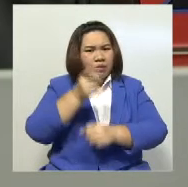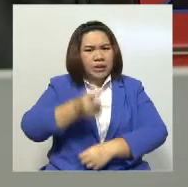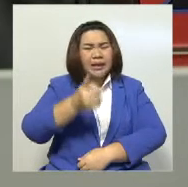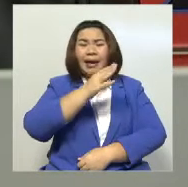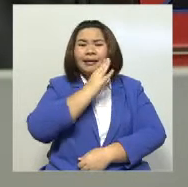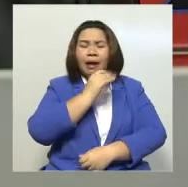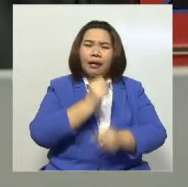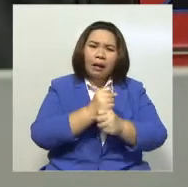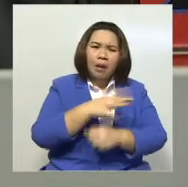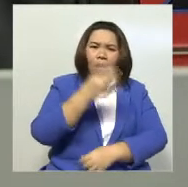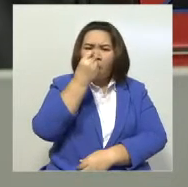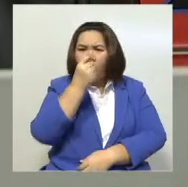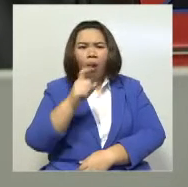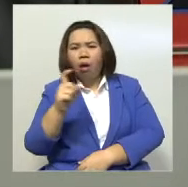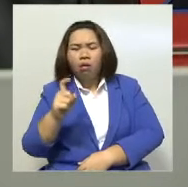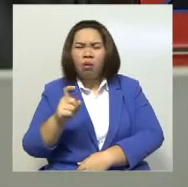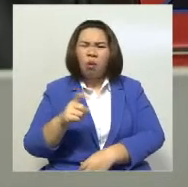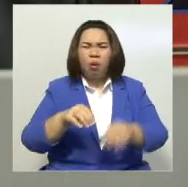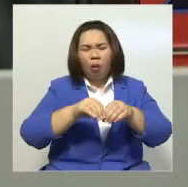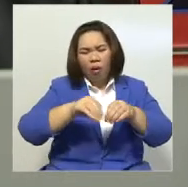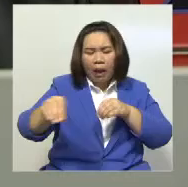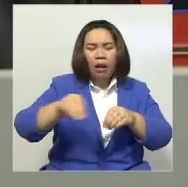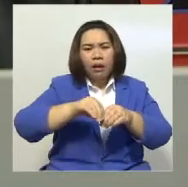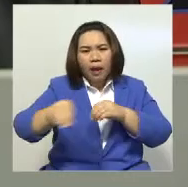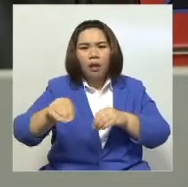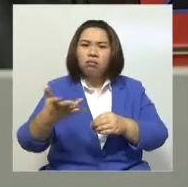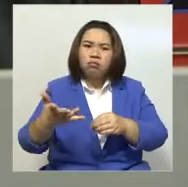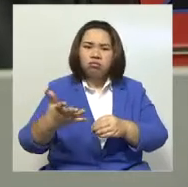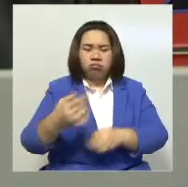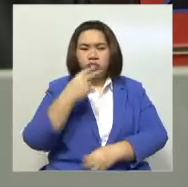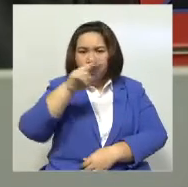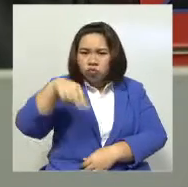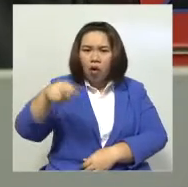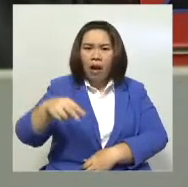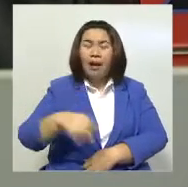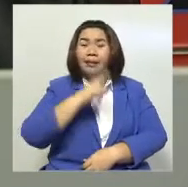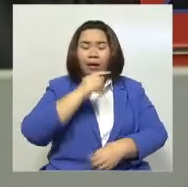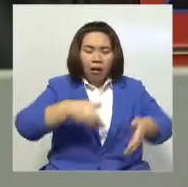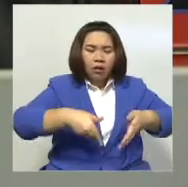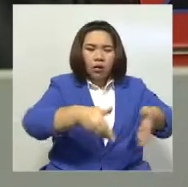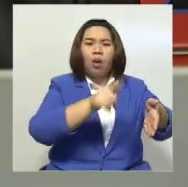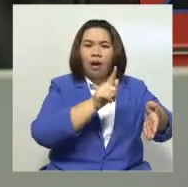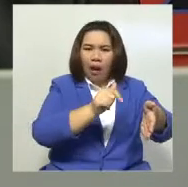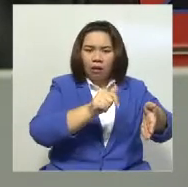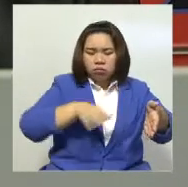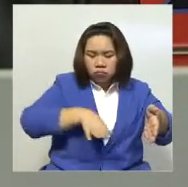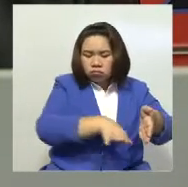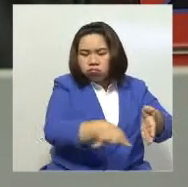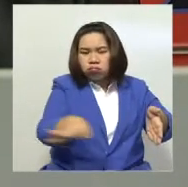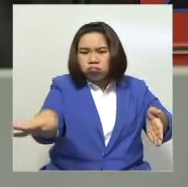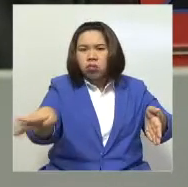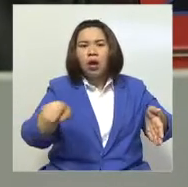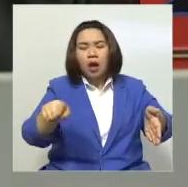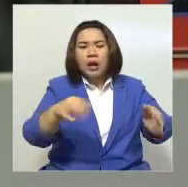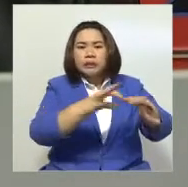นก็จะเดือดร้อนก็จะบ่นว่ามันไกลเกินไปก็หาเส้นทางที่ใช่เพราะถ้าจะมีถนนเส้นทางหลักเส้นทางรองที่